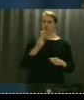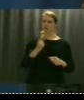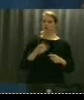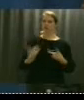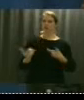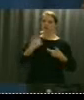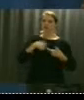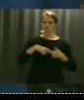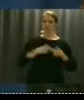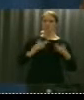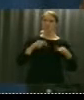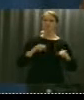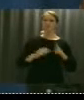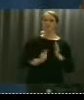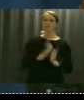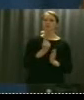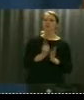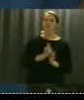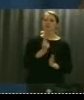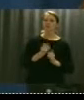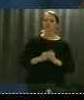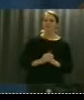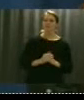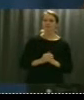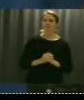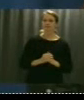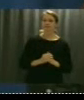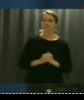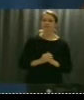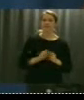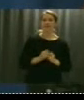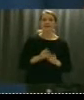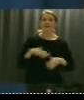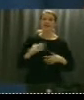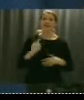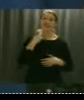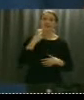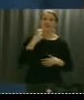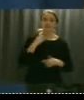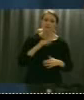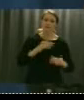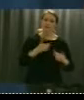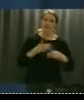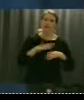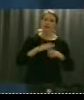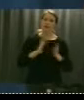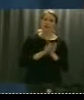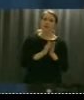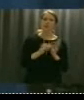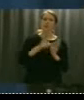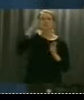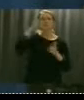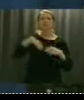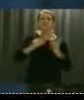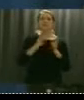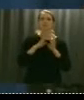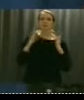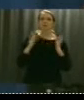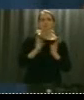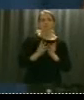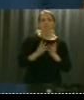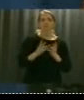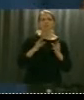anslutning var juridiskt möjlig. Glädjande nog så kom det i augusti en handbok ifrån Kulturrådet för